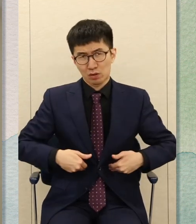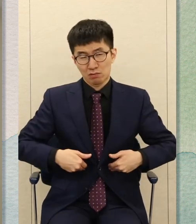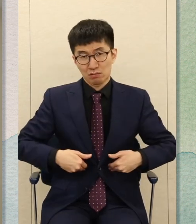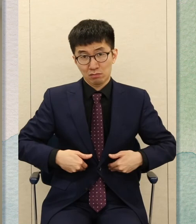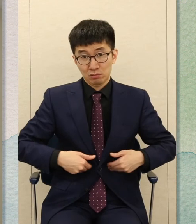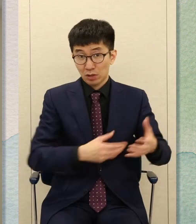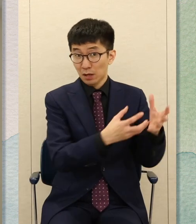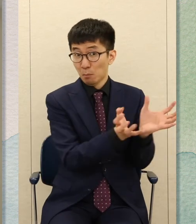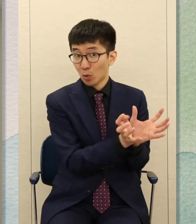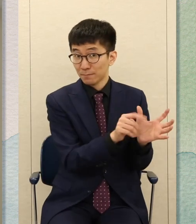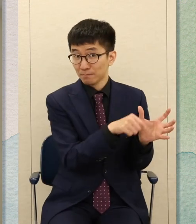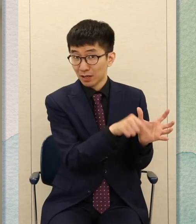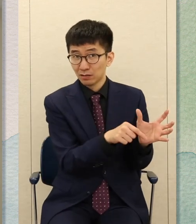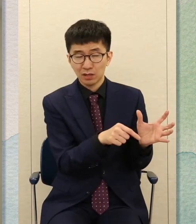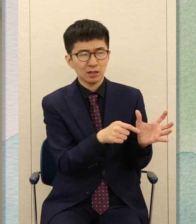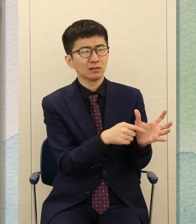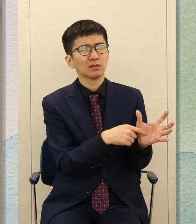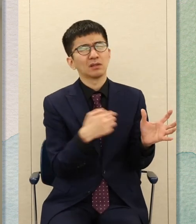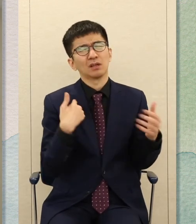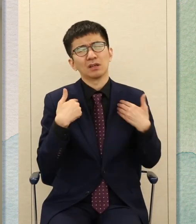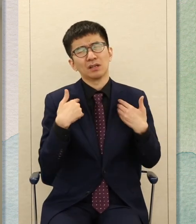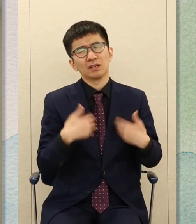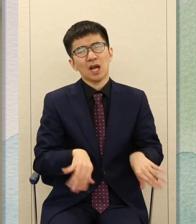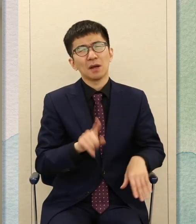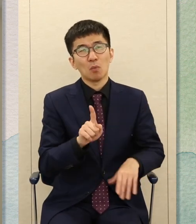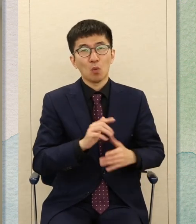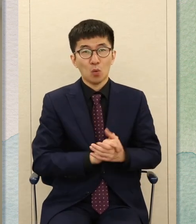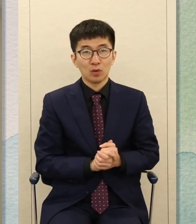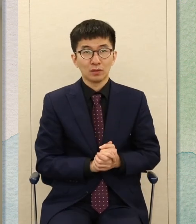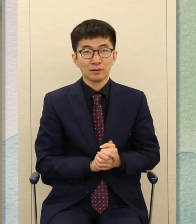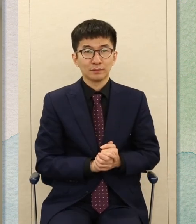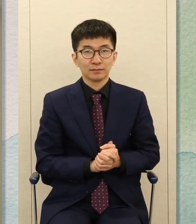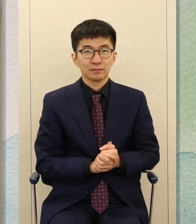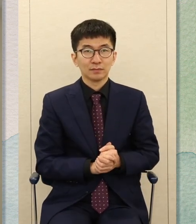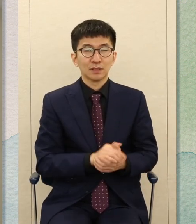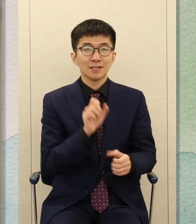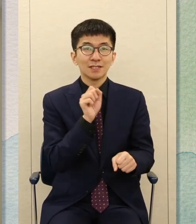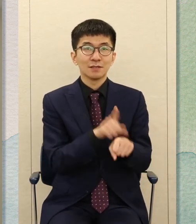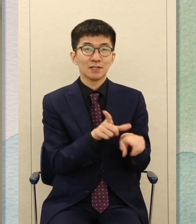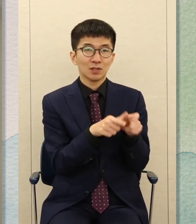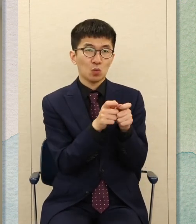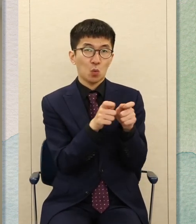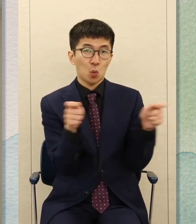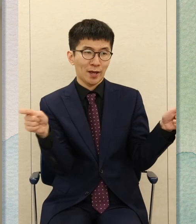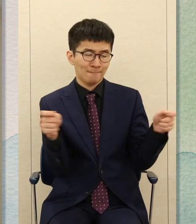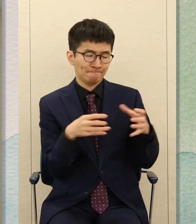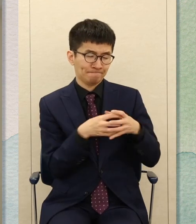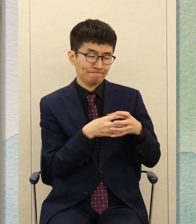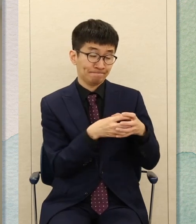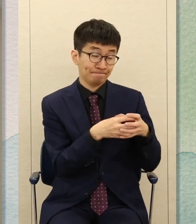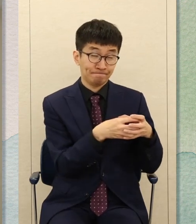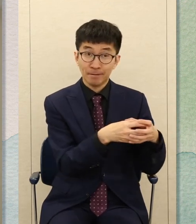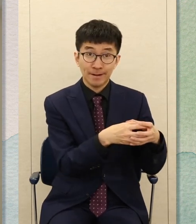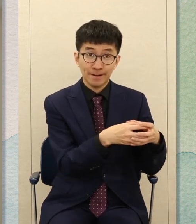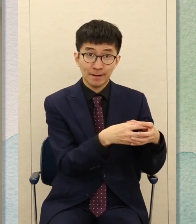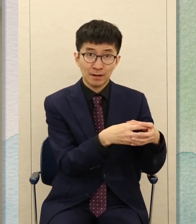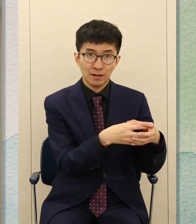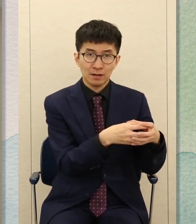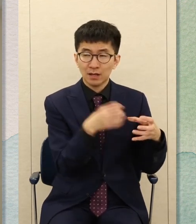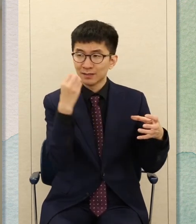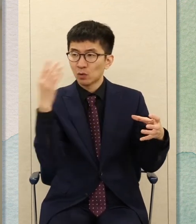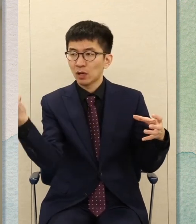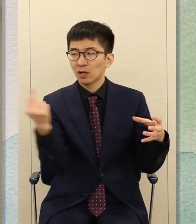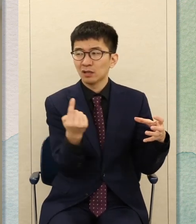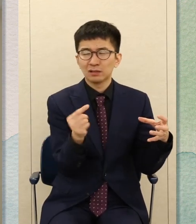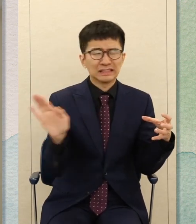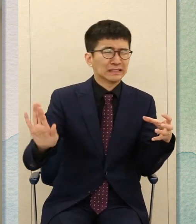독서 공동체의 약점이 하나 있는데요. 일정 기간 이상이 진행이 되면 다른 사람을